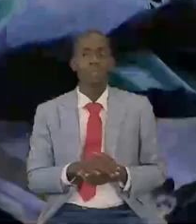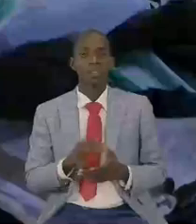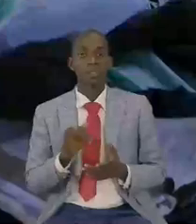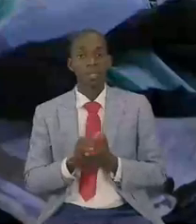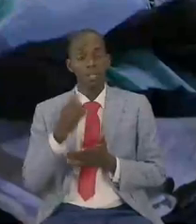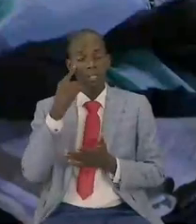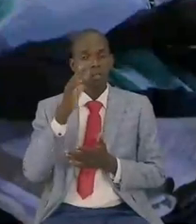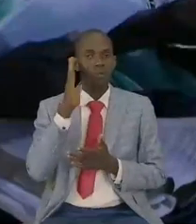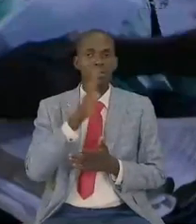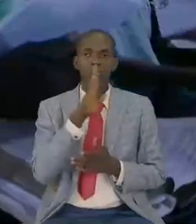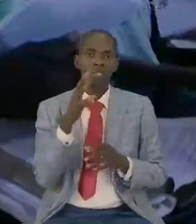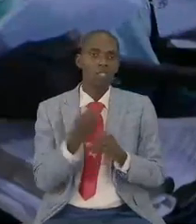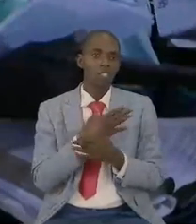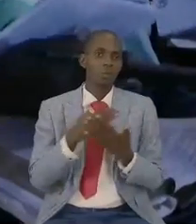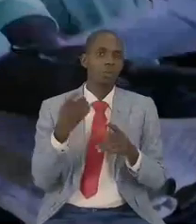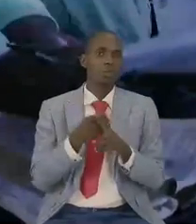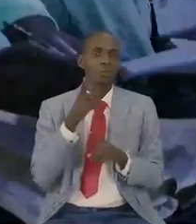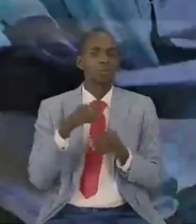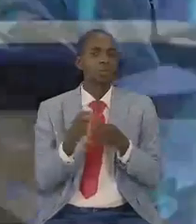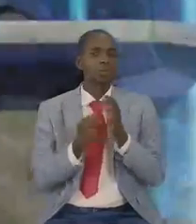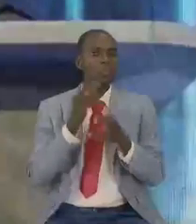Cette vue ne te sera plus arrachée.